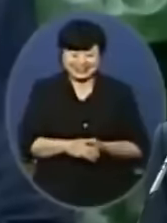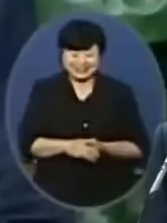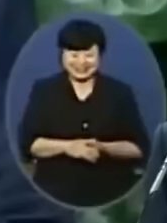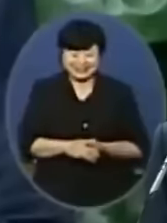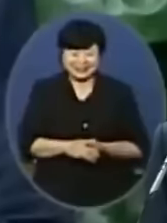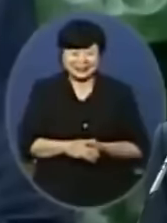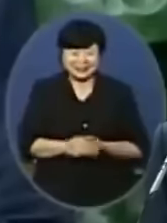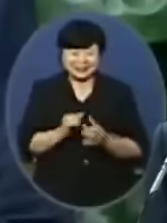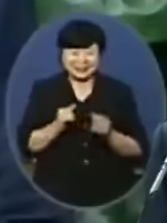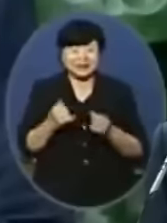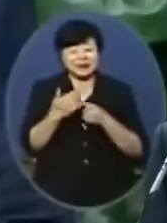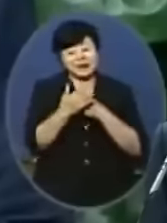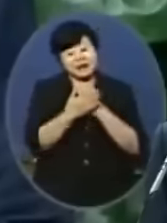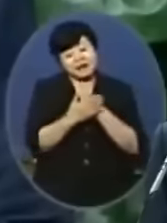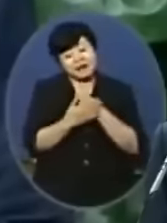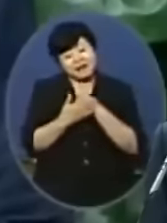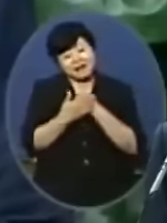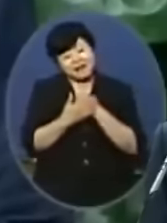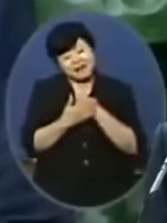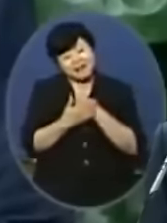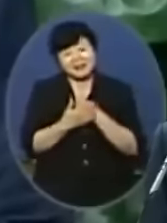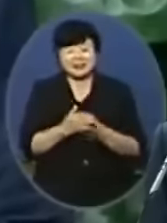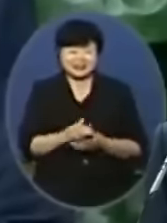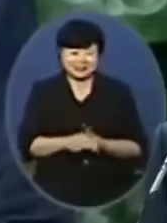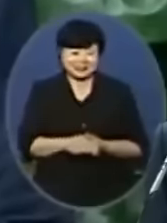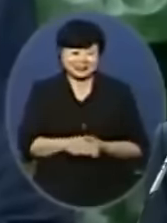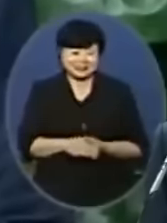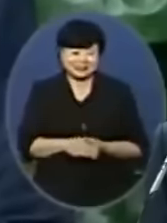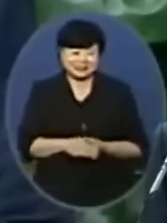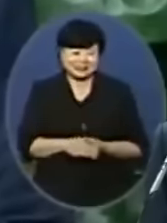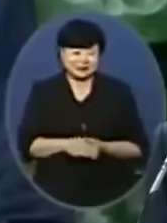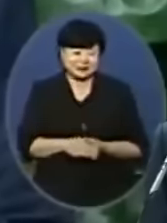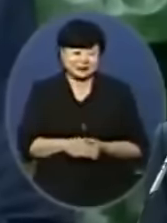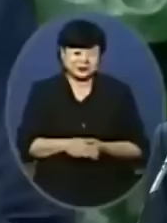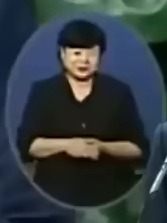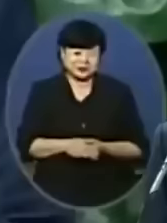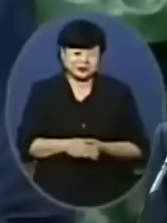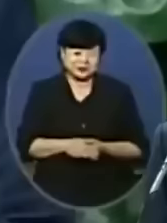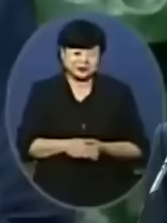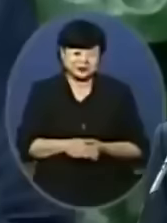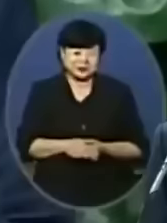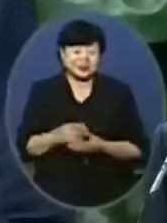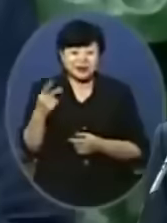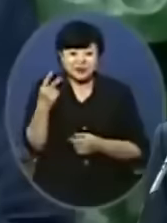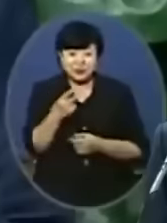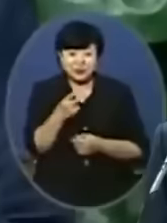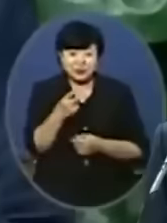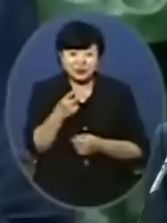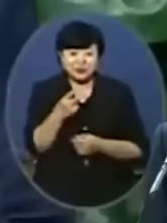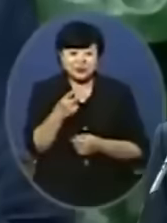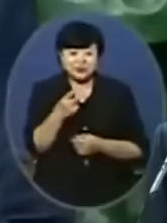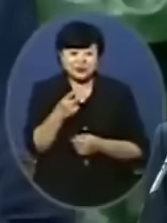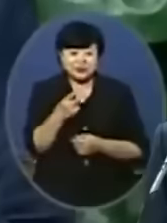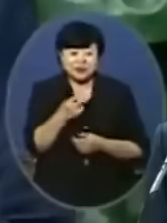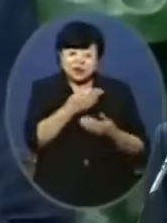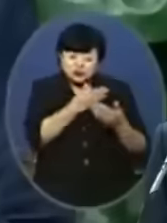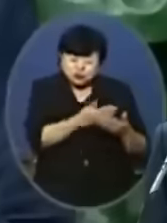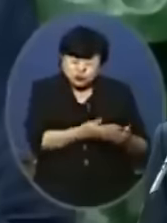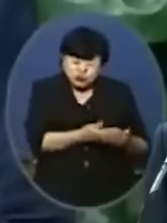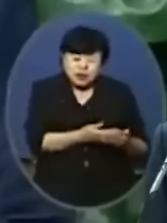나면 다시는 그 생각이 안 나요. 다른 생각이 떠올라 와요. 그리고